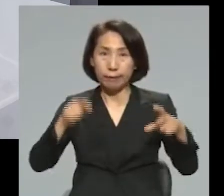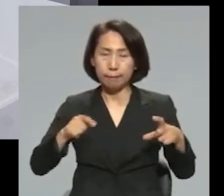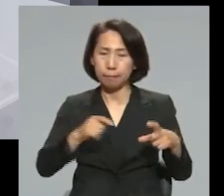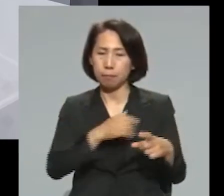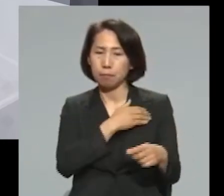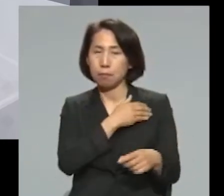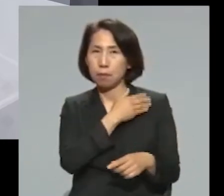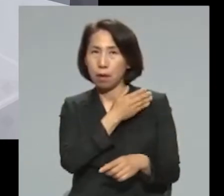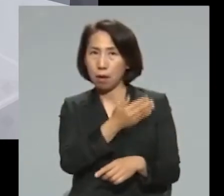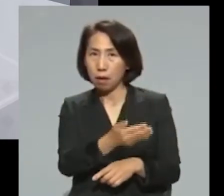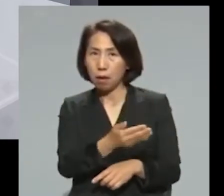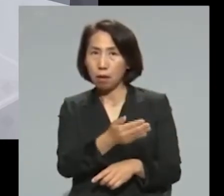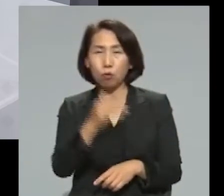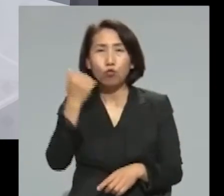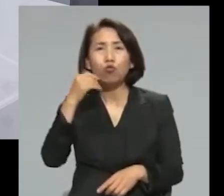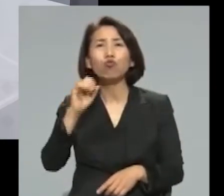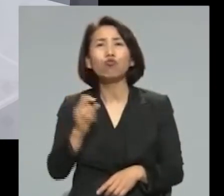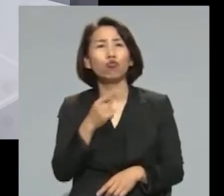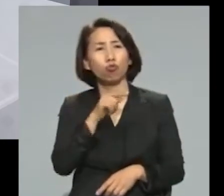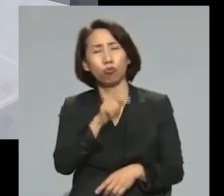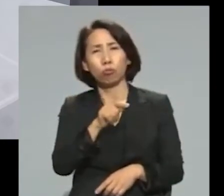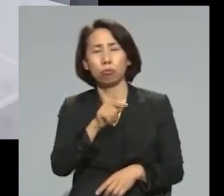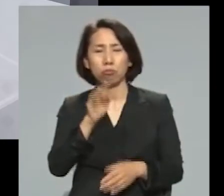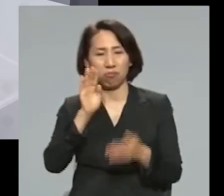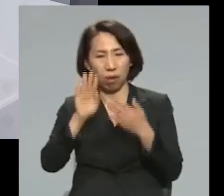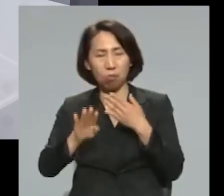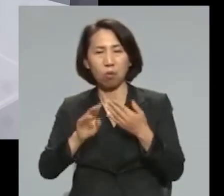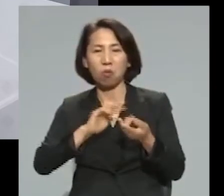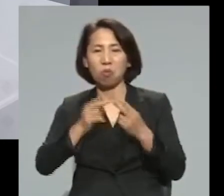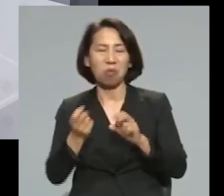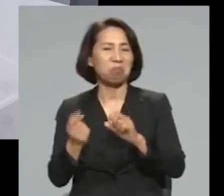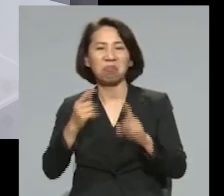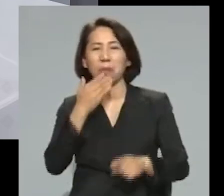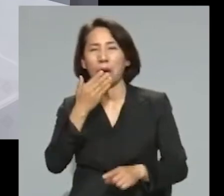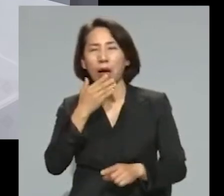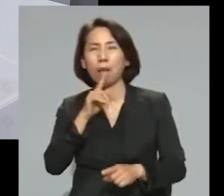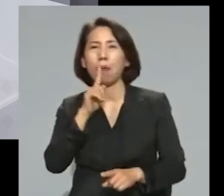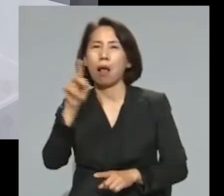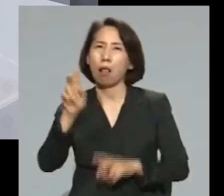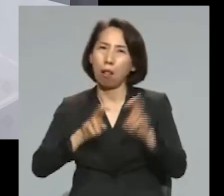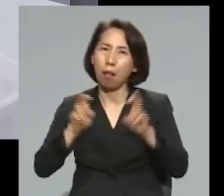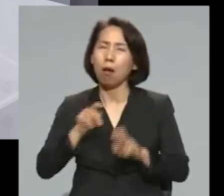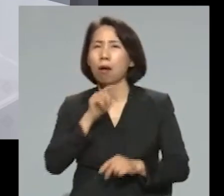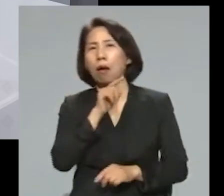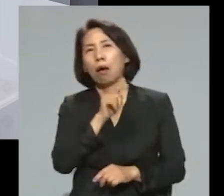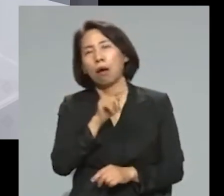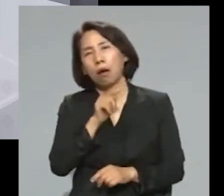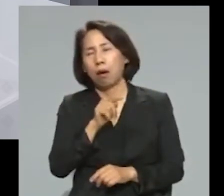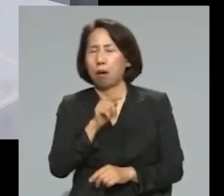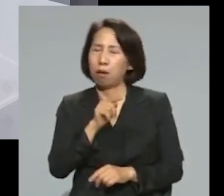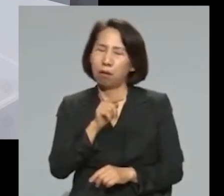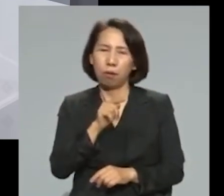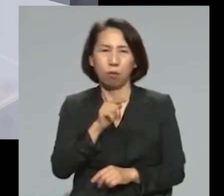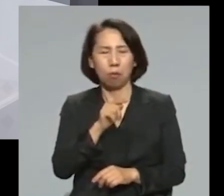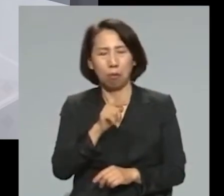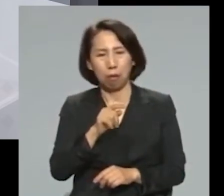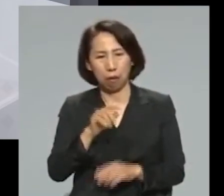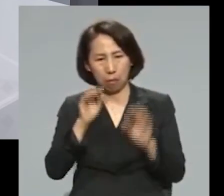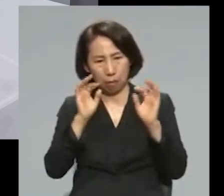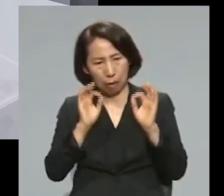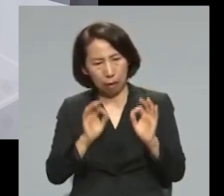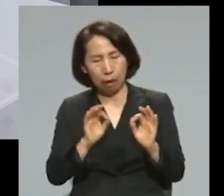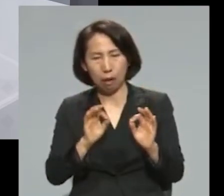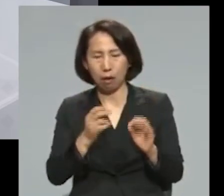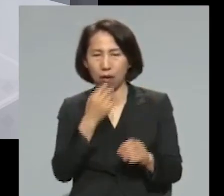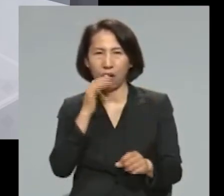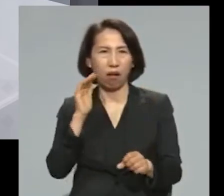방치하게 만든 장본인들이 고령을 살리겠다고 말만 번저리하게 쏟아내는 것을 보고